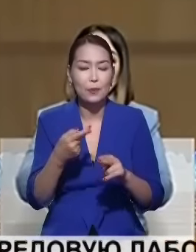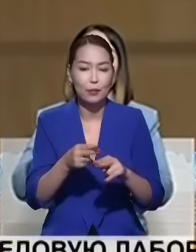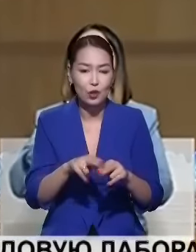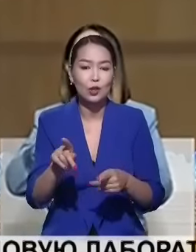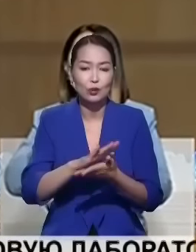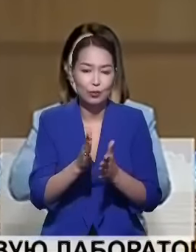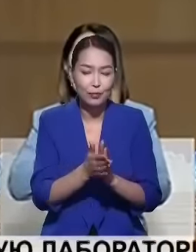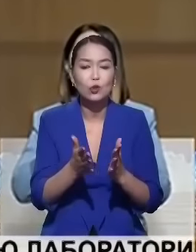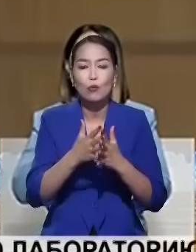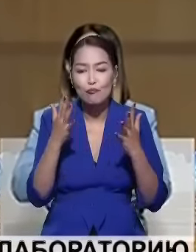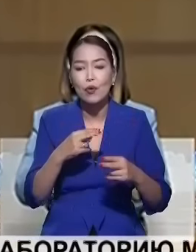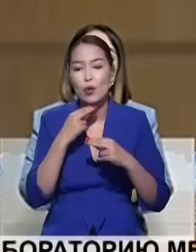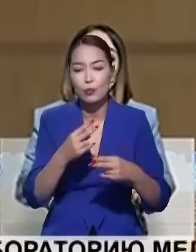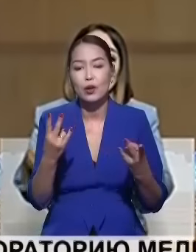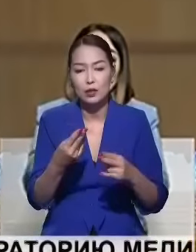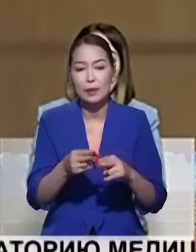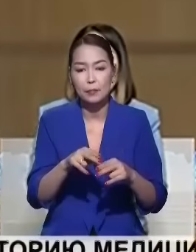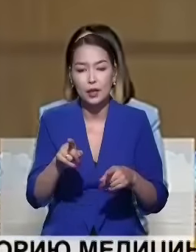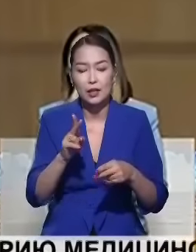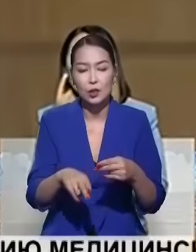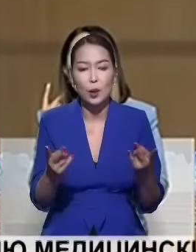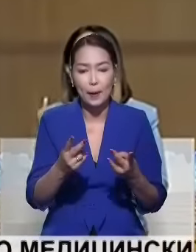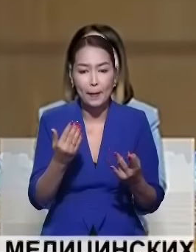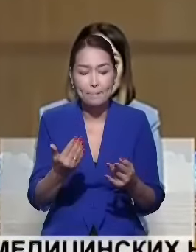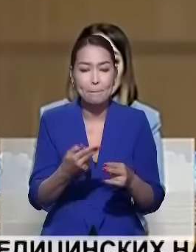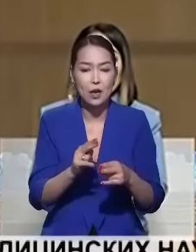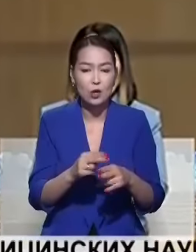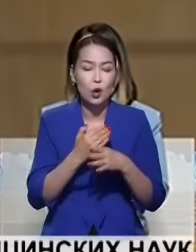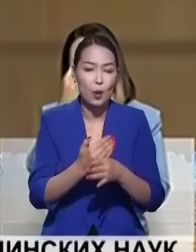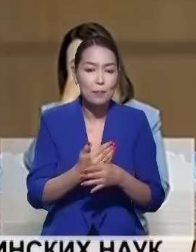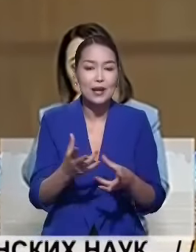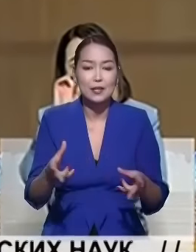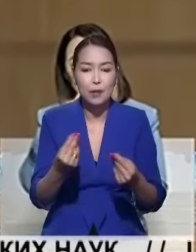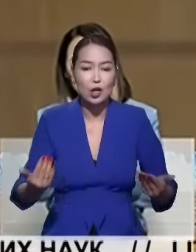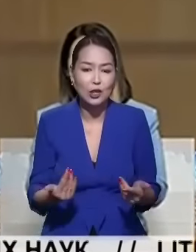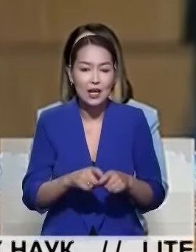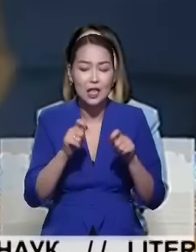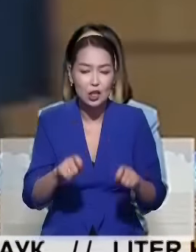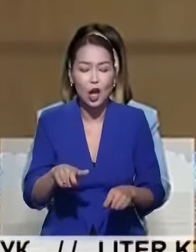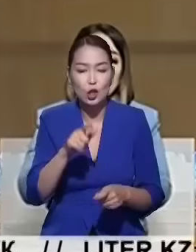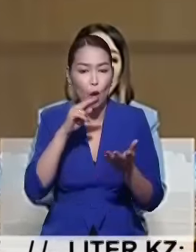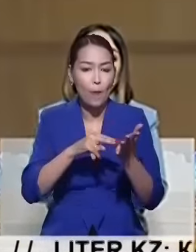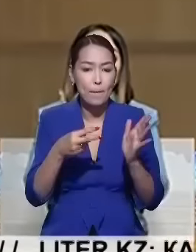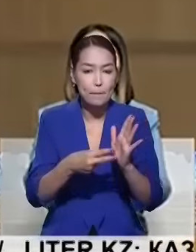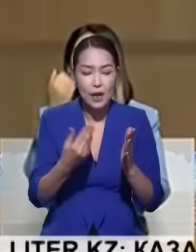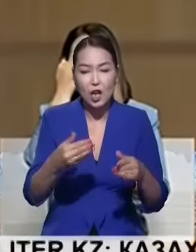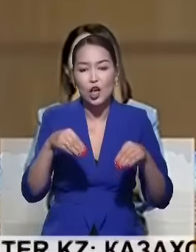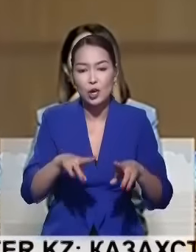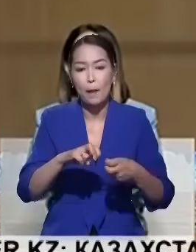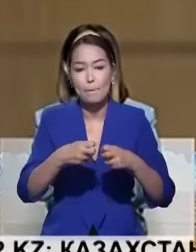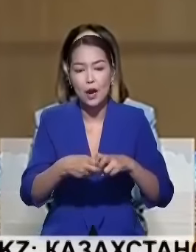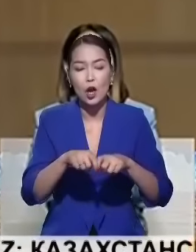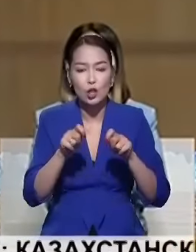безоговорочным освобождением всех заложников, ростом помощи, спасению жизни и созданию дорожной карты для решения проблемы создания